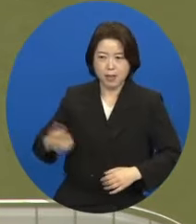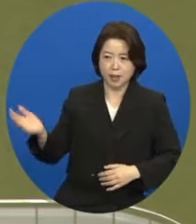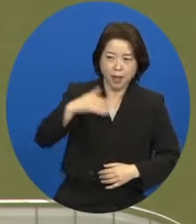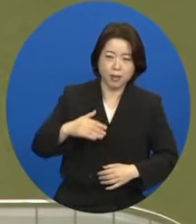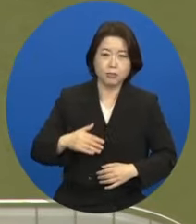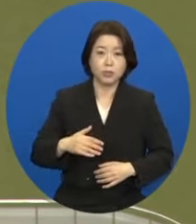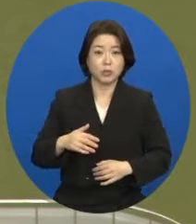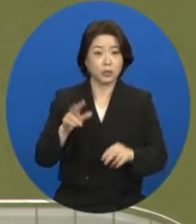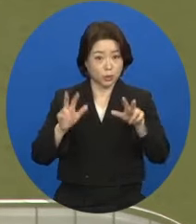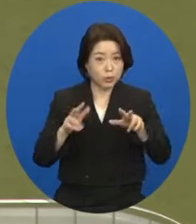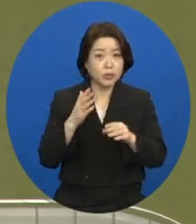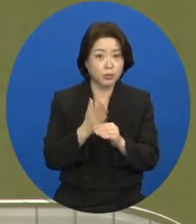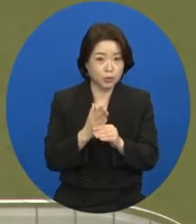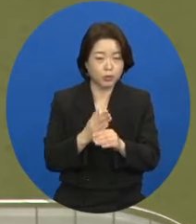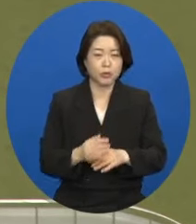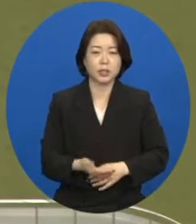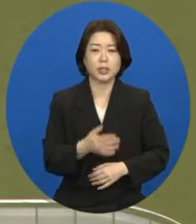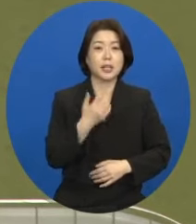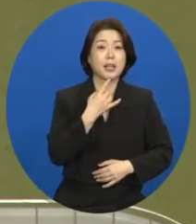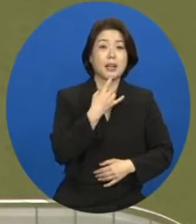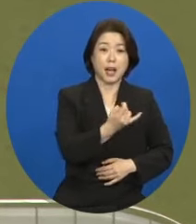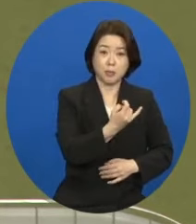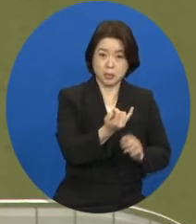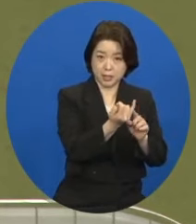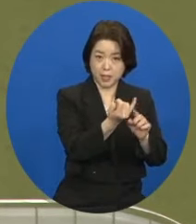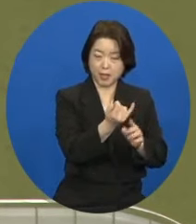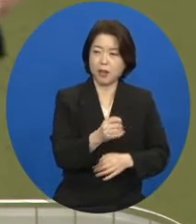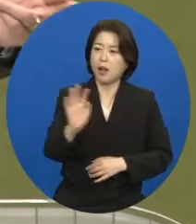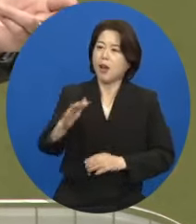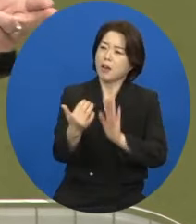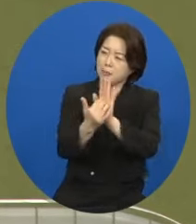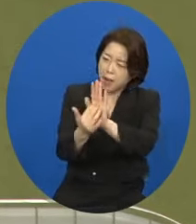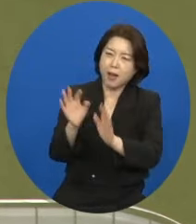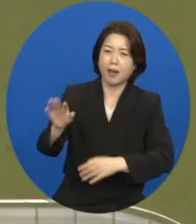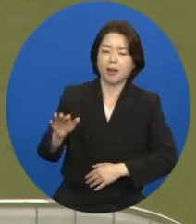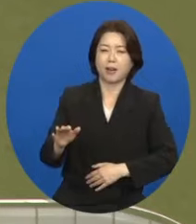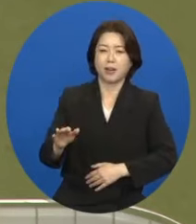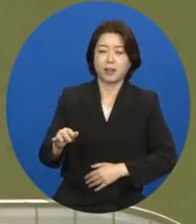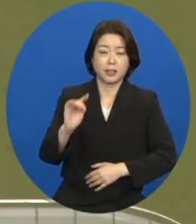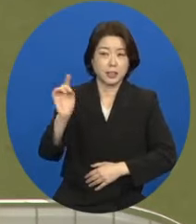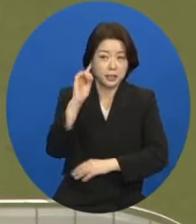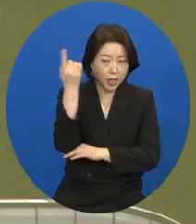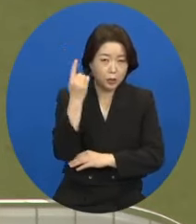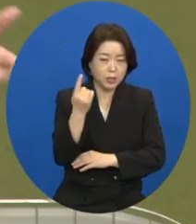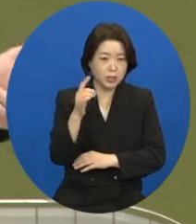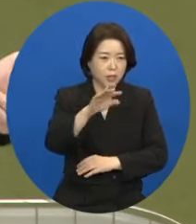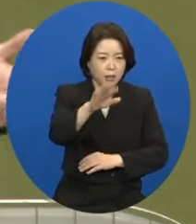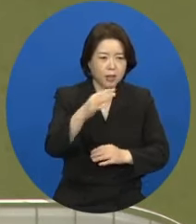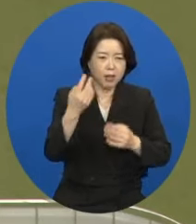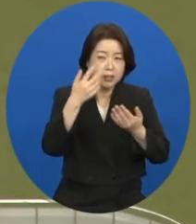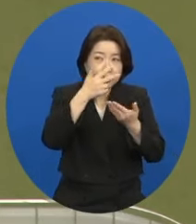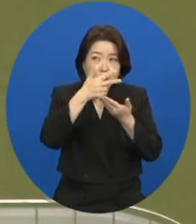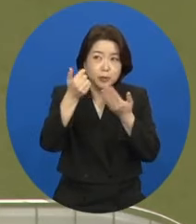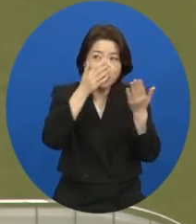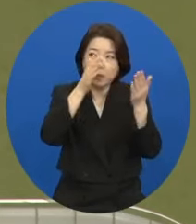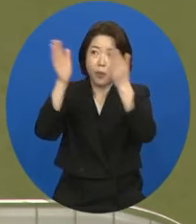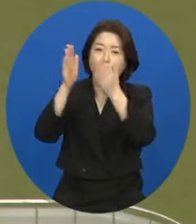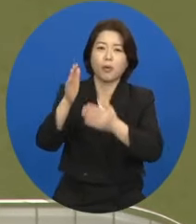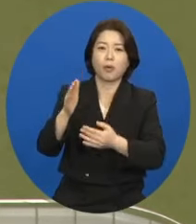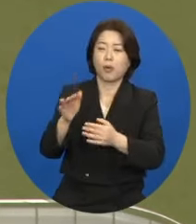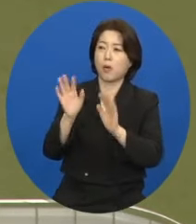거거든요. 그런데 지금 아비가엘은 막아서서 다시 다윗으로 하여금 주님을 주목하도록 시선을 지금 돌리고 있는